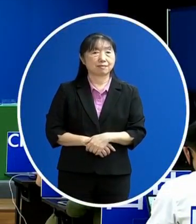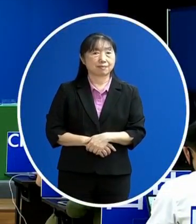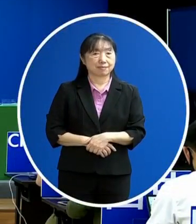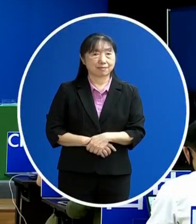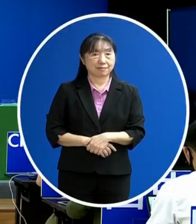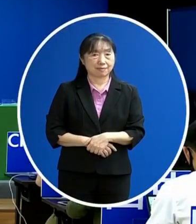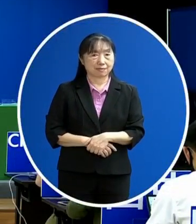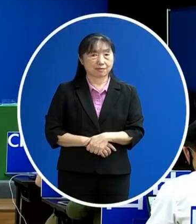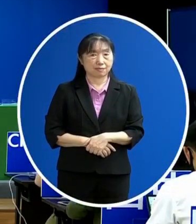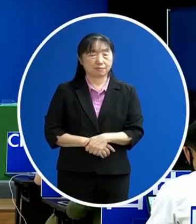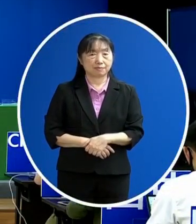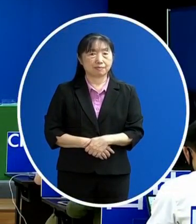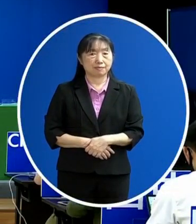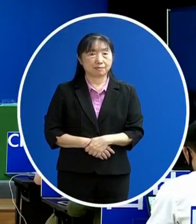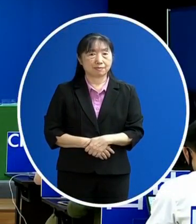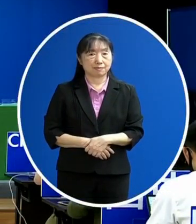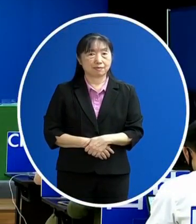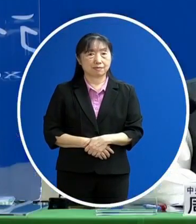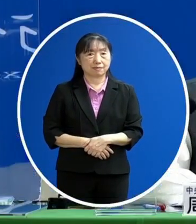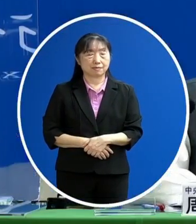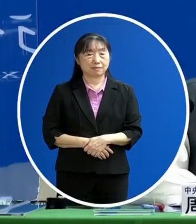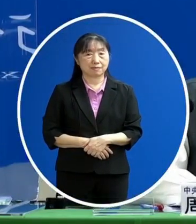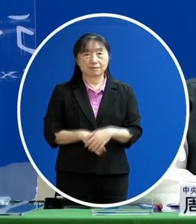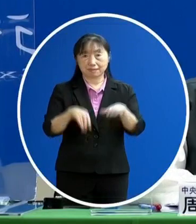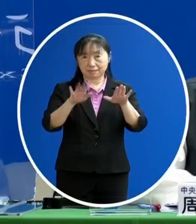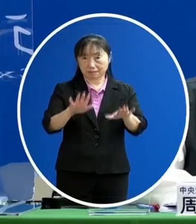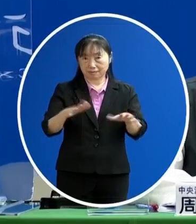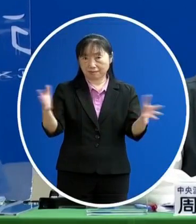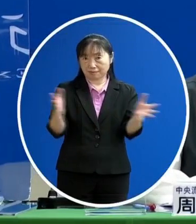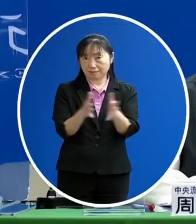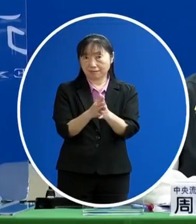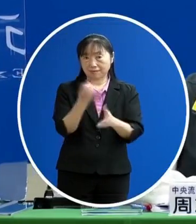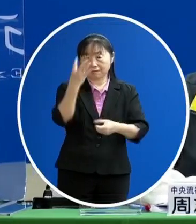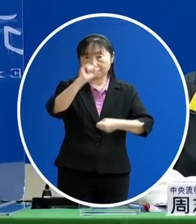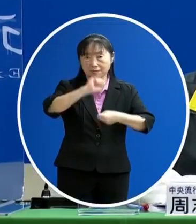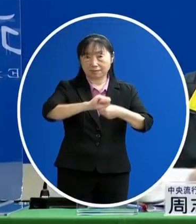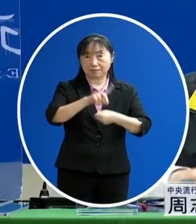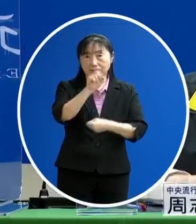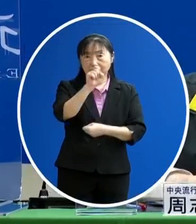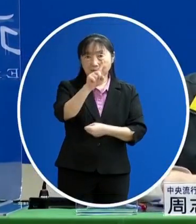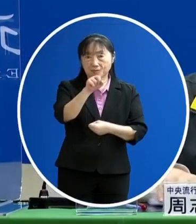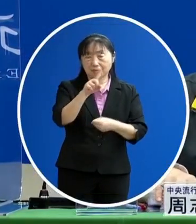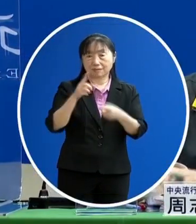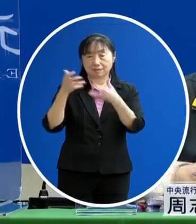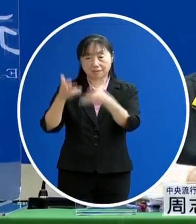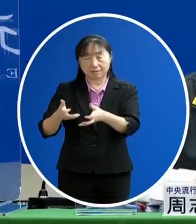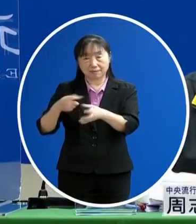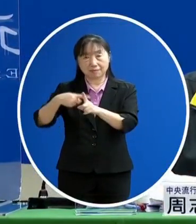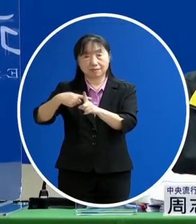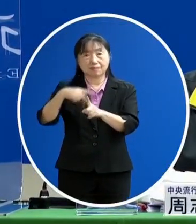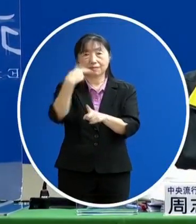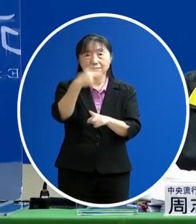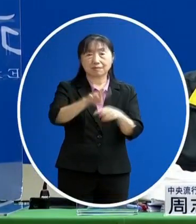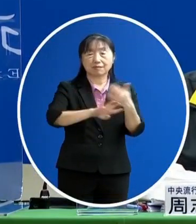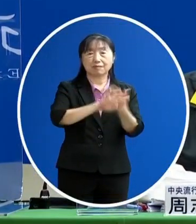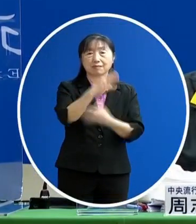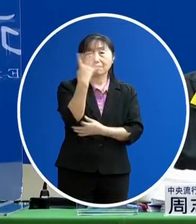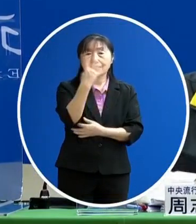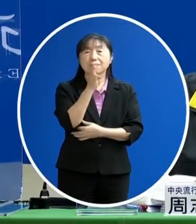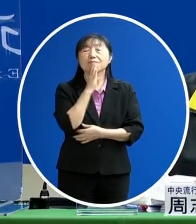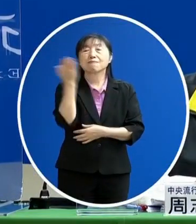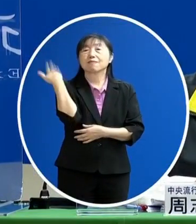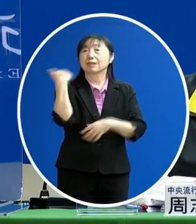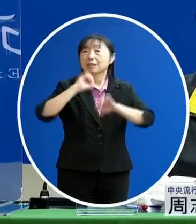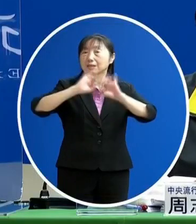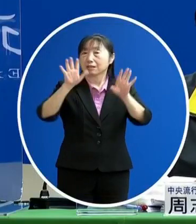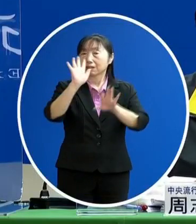轻易、太荒谬的东西吗？而且还没完，我们就算这家公司能够到，这个几率已